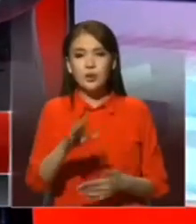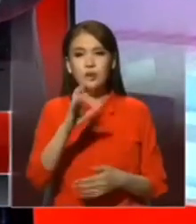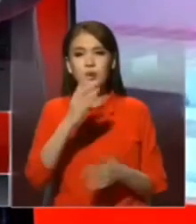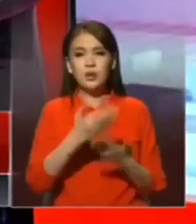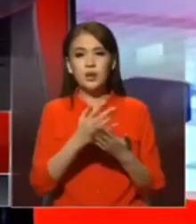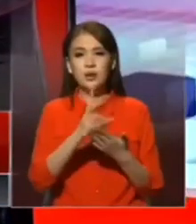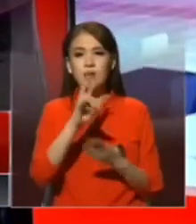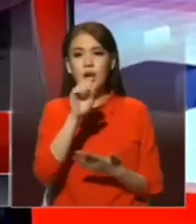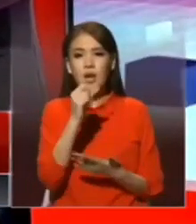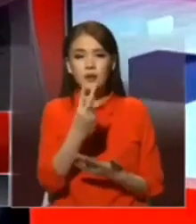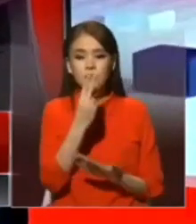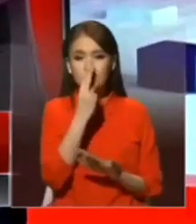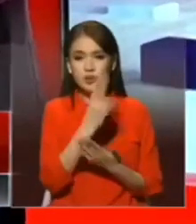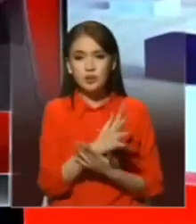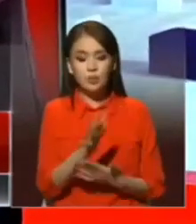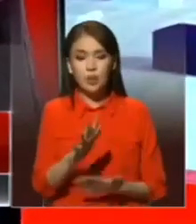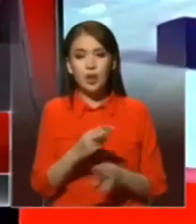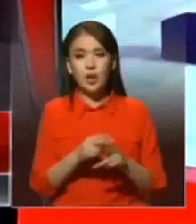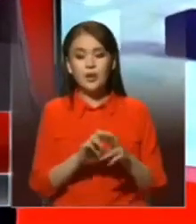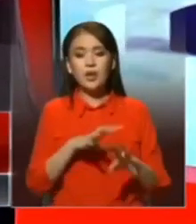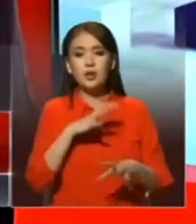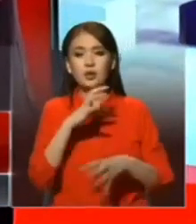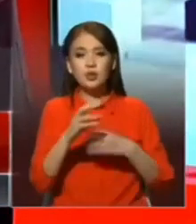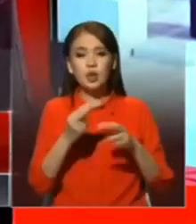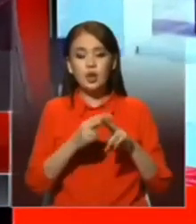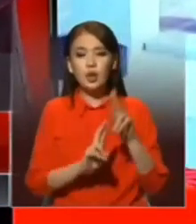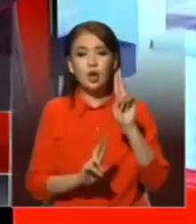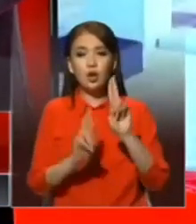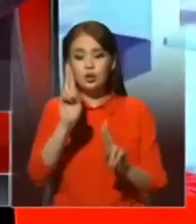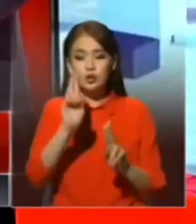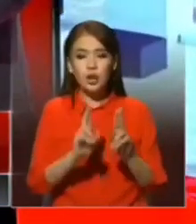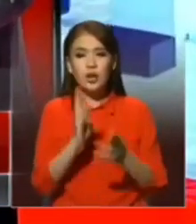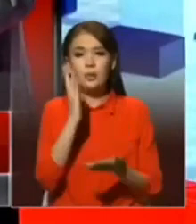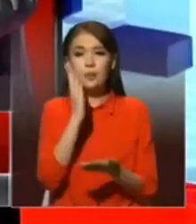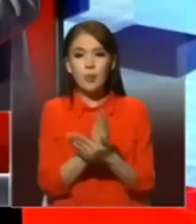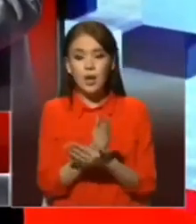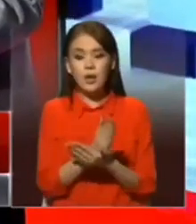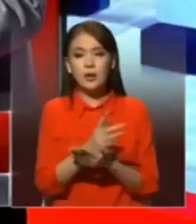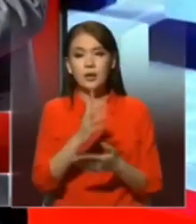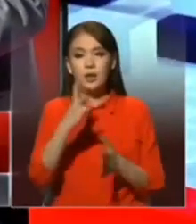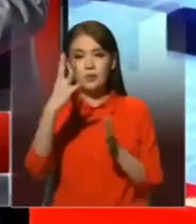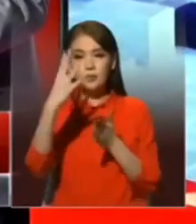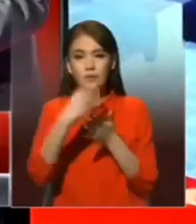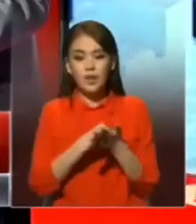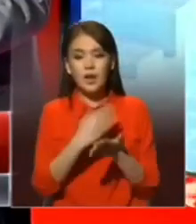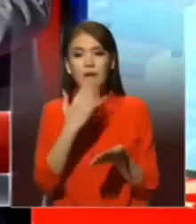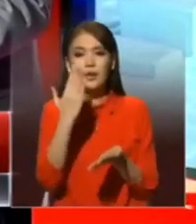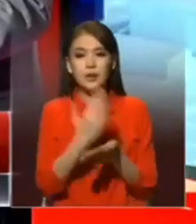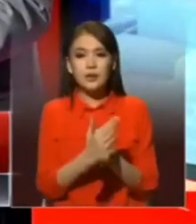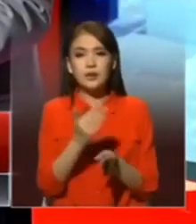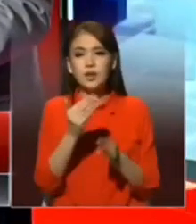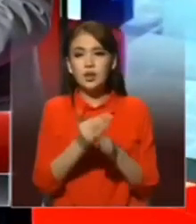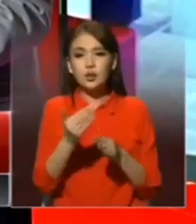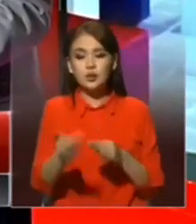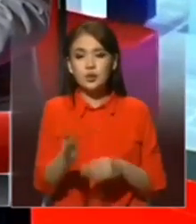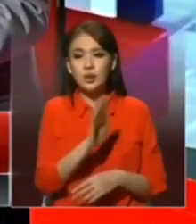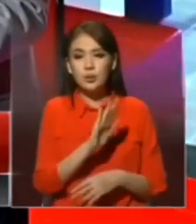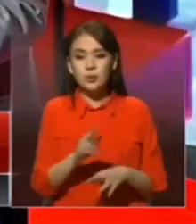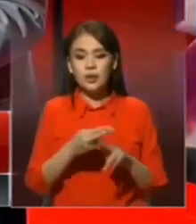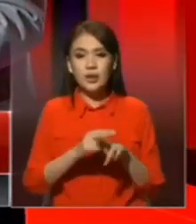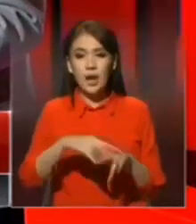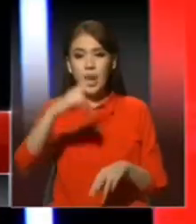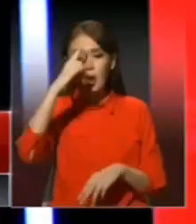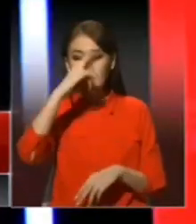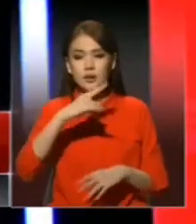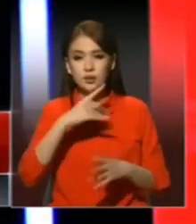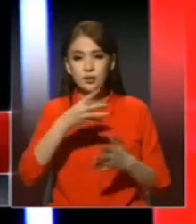басқа этнос па, бұл дүние, бұл құндылықтардың барлығы біздің санамызға сіңіп кеткен. Мәселе менің ойымша ол кешігуде емес, бірақ өзіміздің қазақи